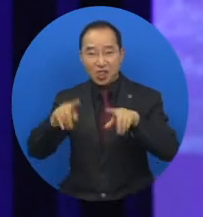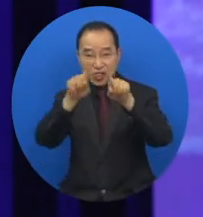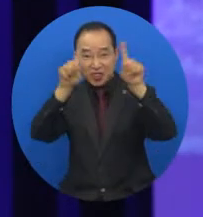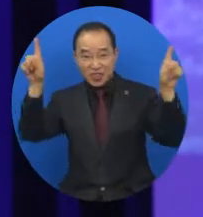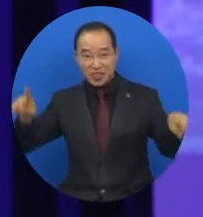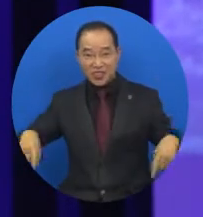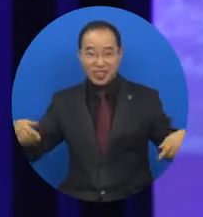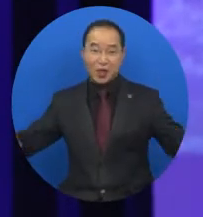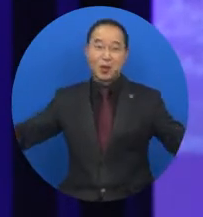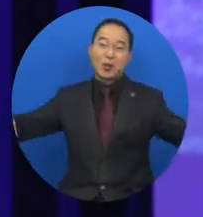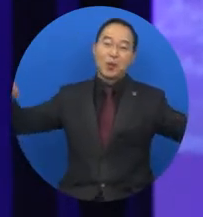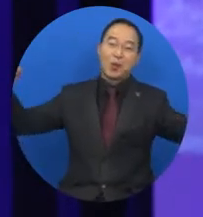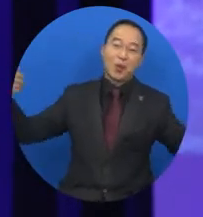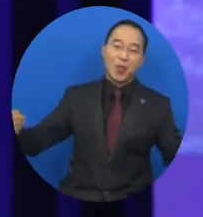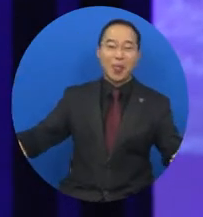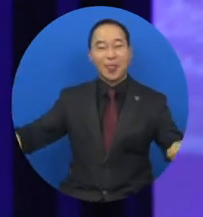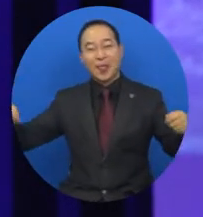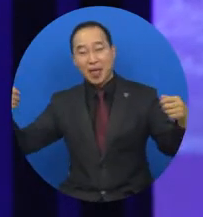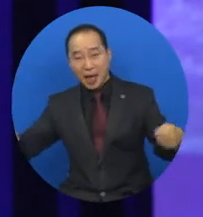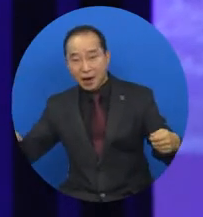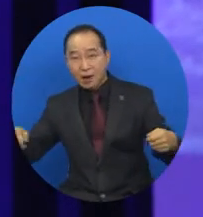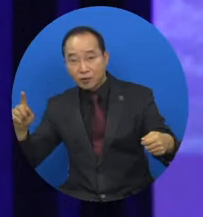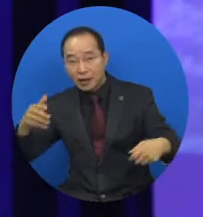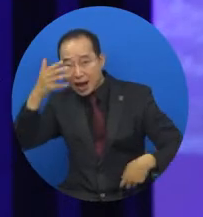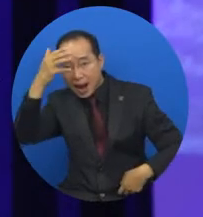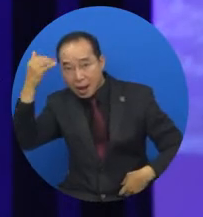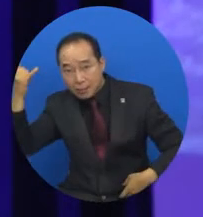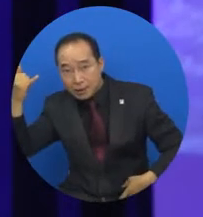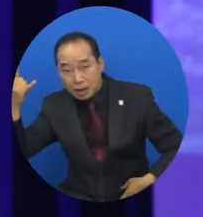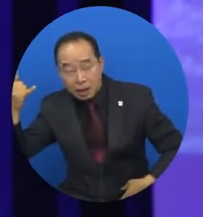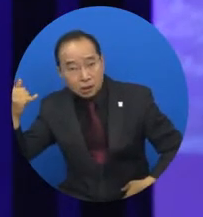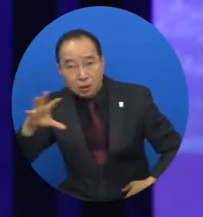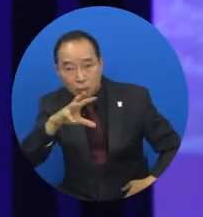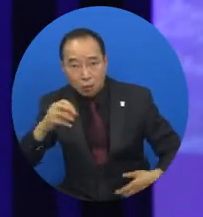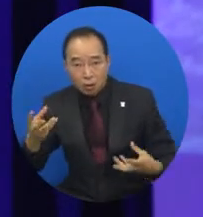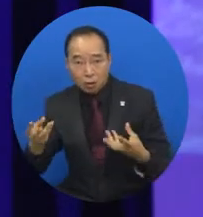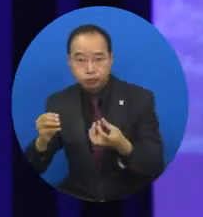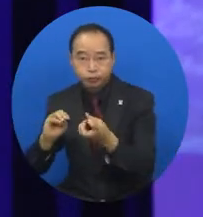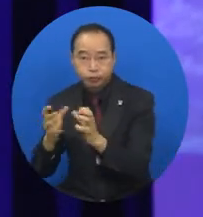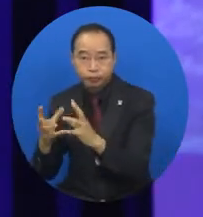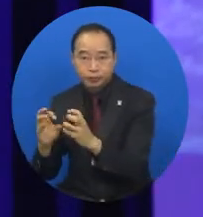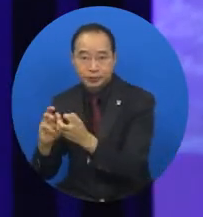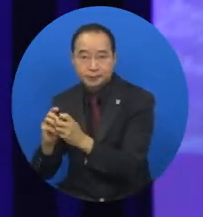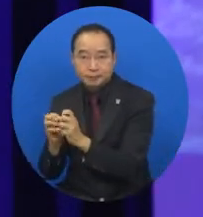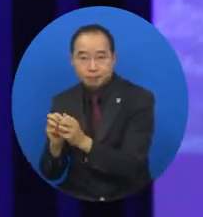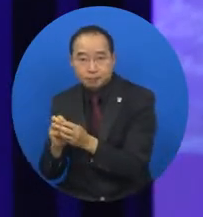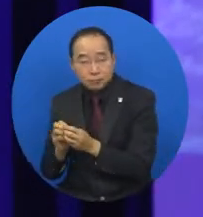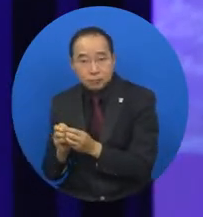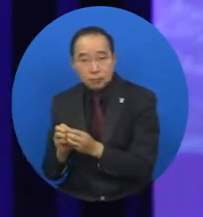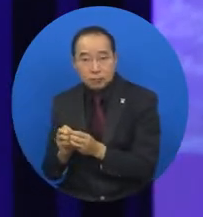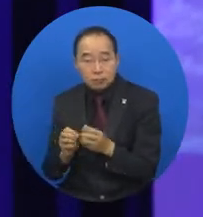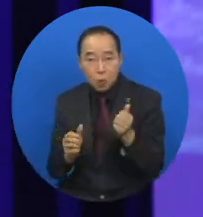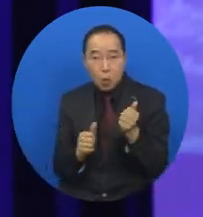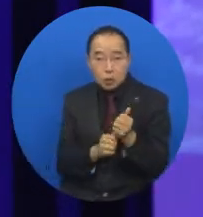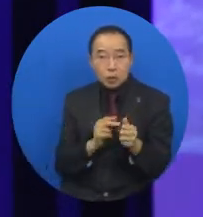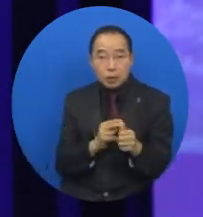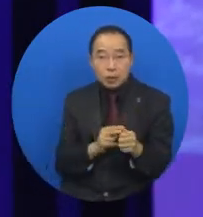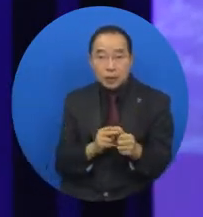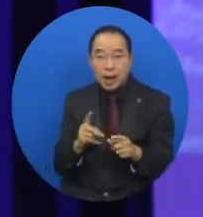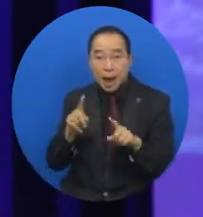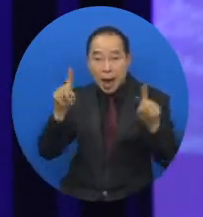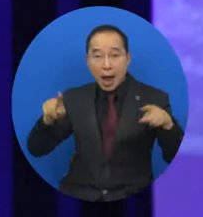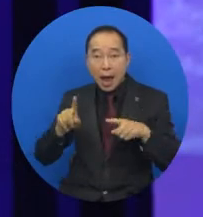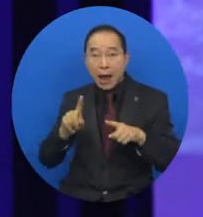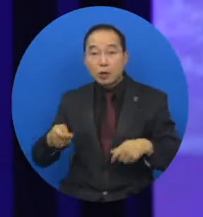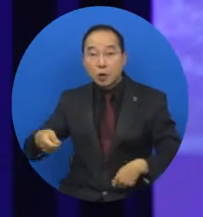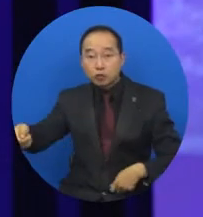보자기를 가지고 막 움직임을 하는 과정이었는데, 웬 할머니께서 그걸 꼬우기 시작했어요. 그래서 우리 보조 강사가